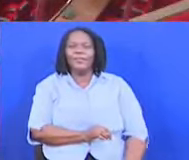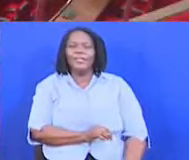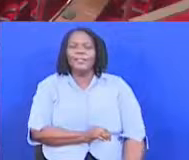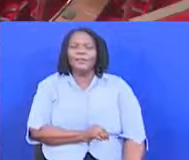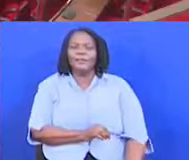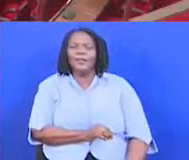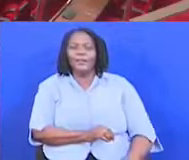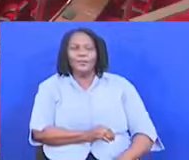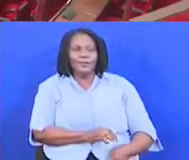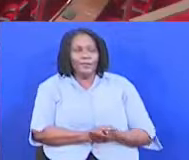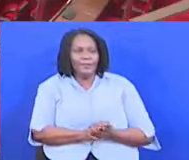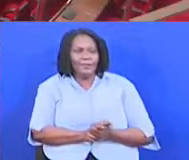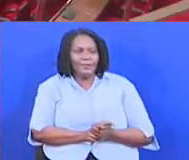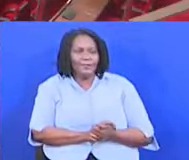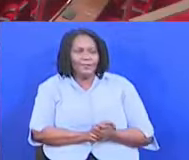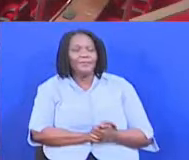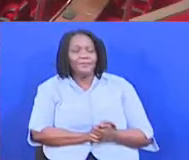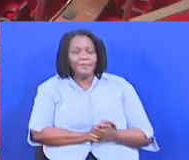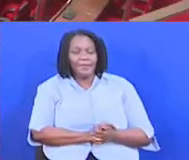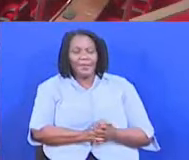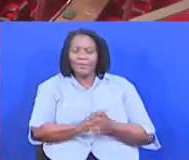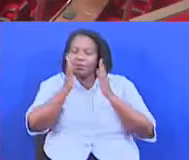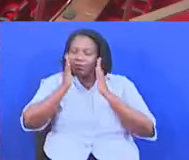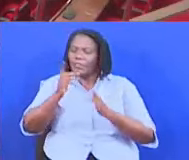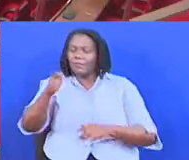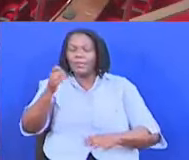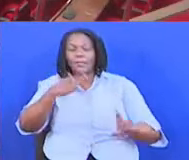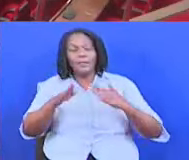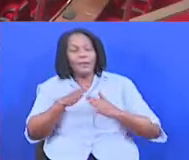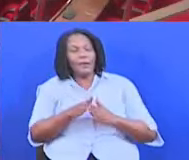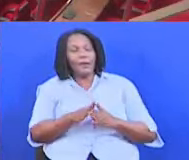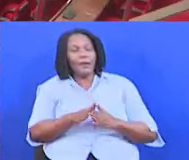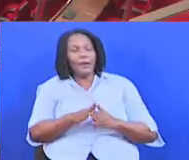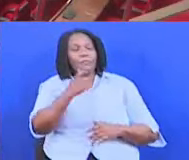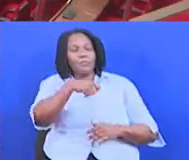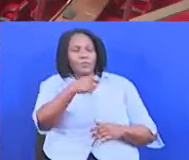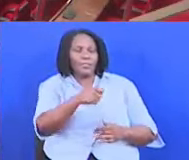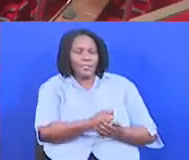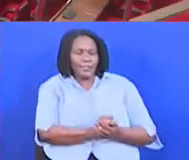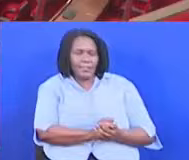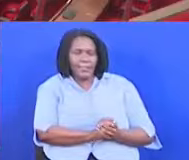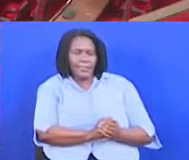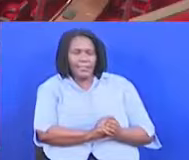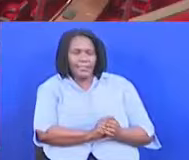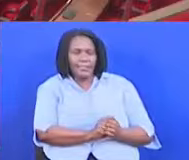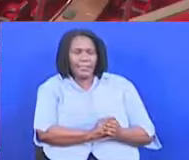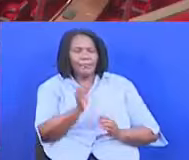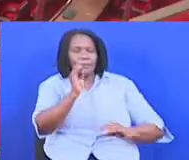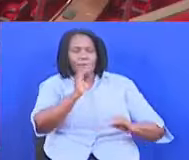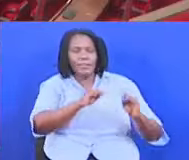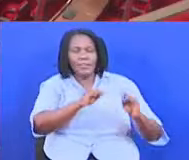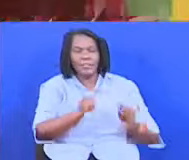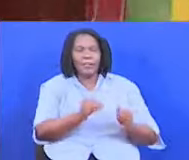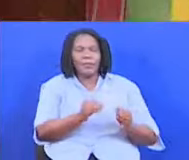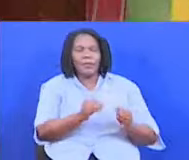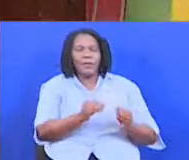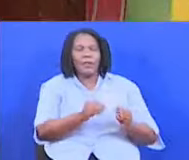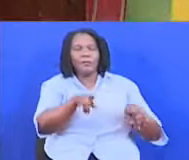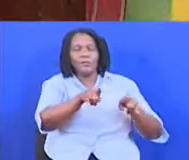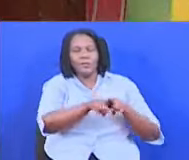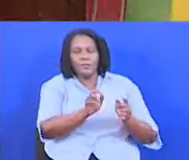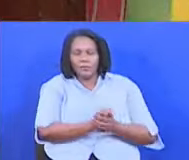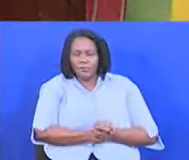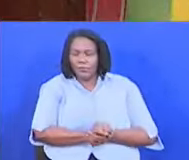kwa mchango mzuri sana, na hasa anapolinganisha juhudi za mheshimiwa rais katika kuangalia